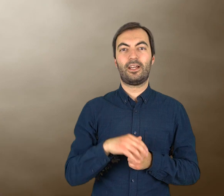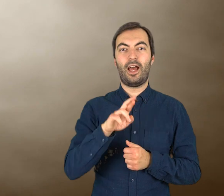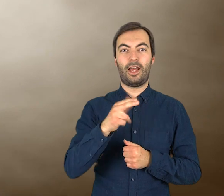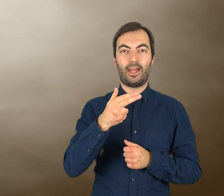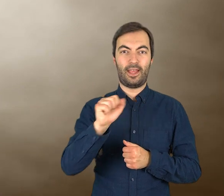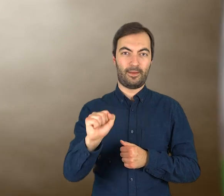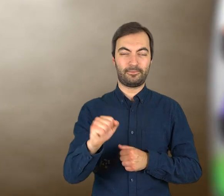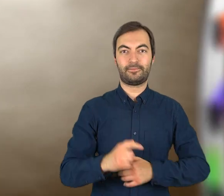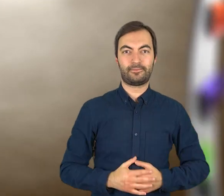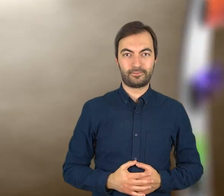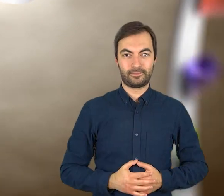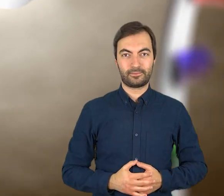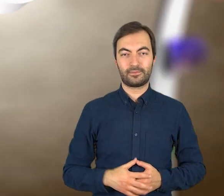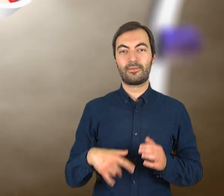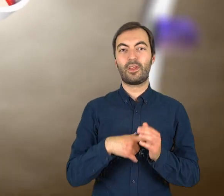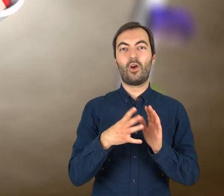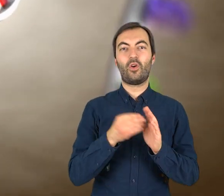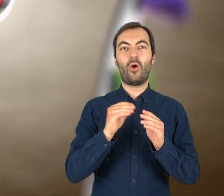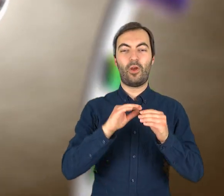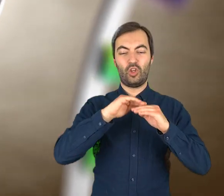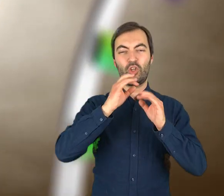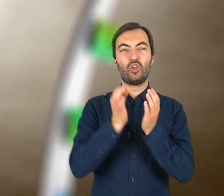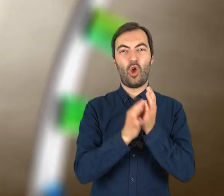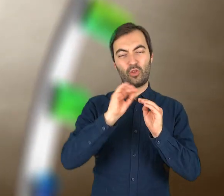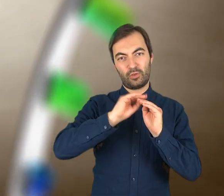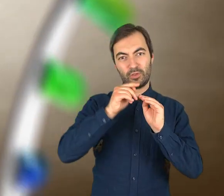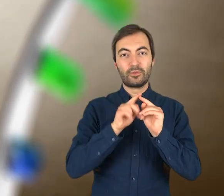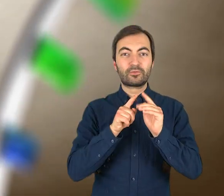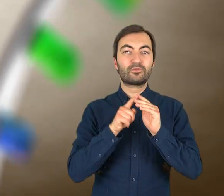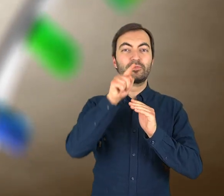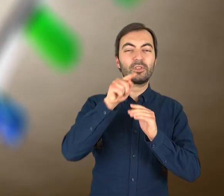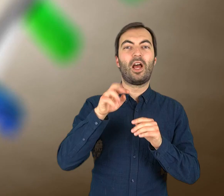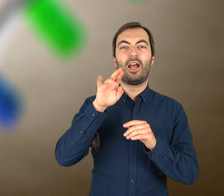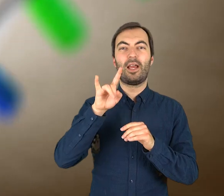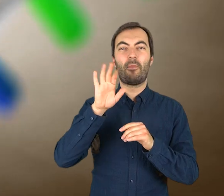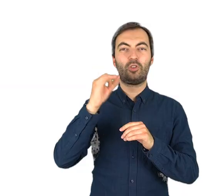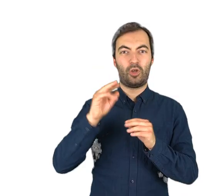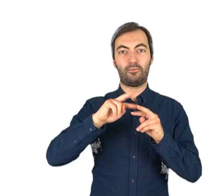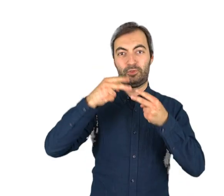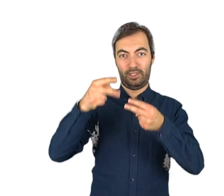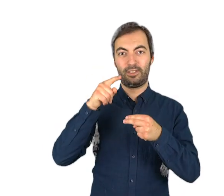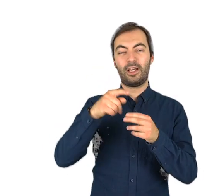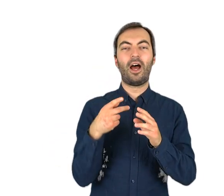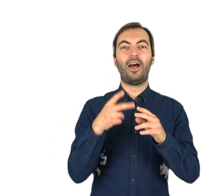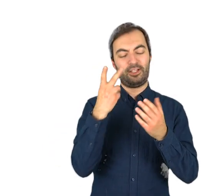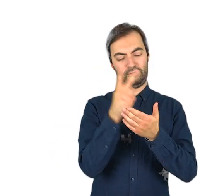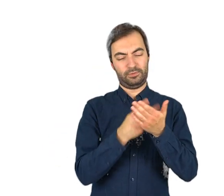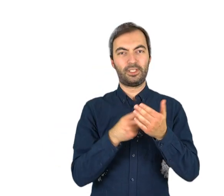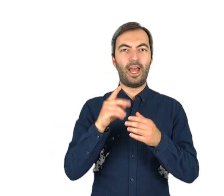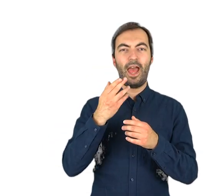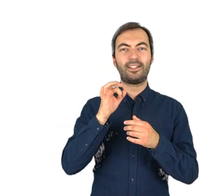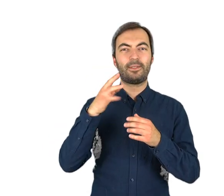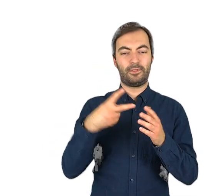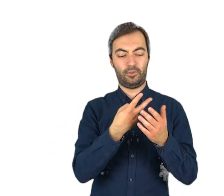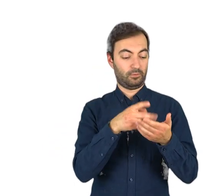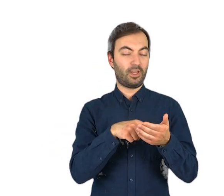do rybosomu, gdzie informacja jest odczytywana przez enzymy. Nić RNA przesuwa się przez rybosom, a ten krok